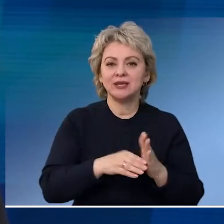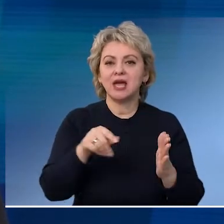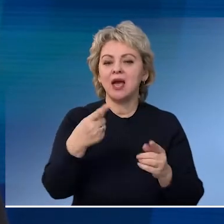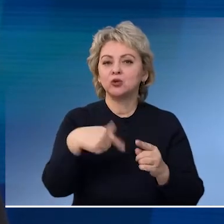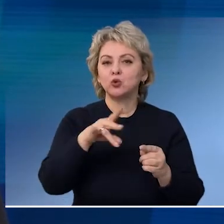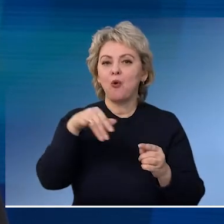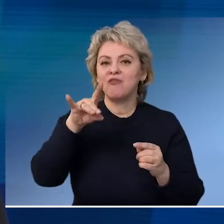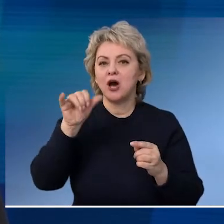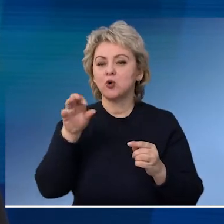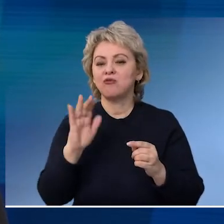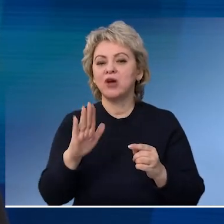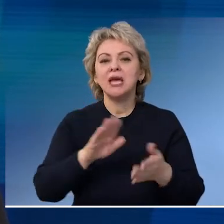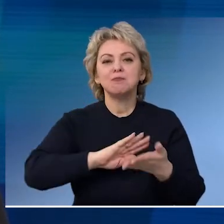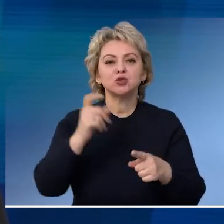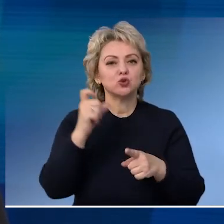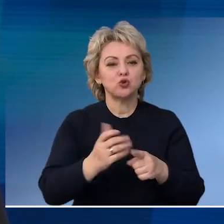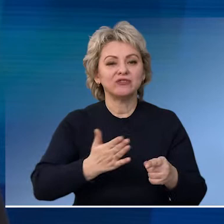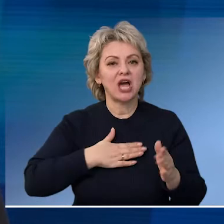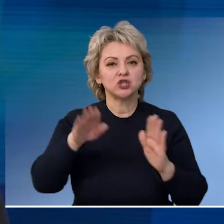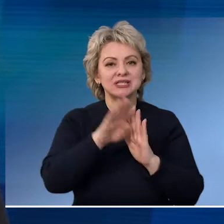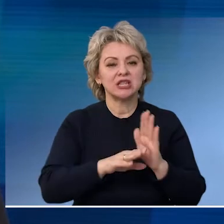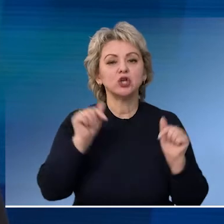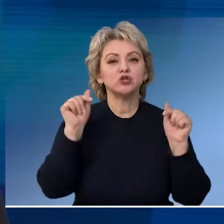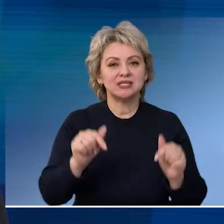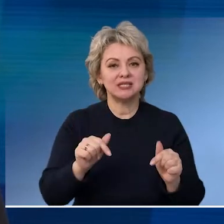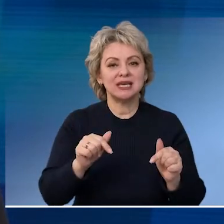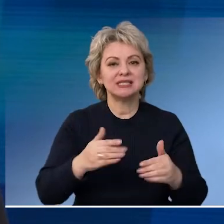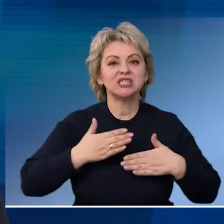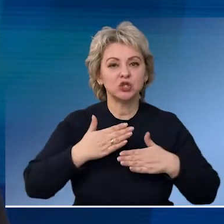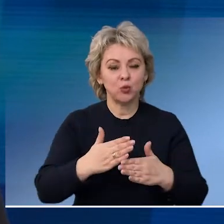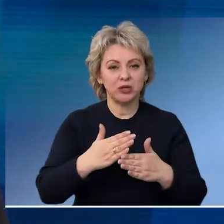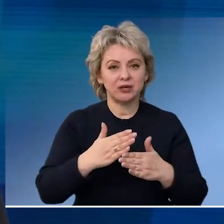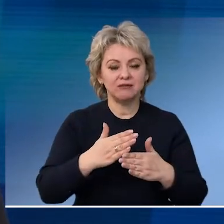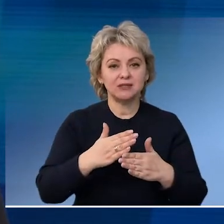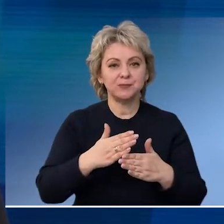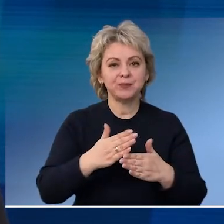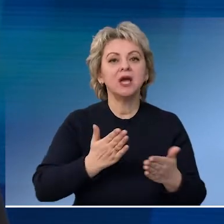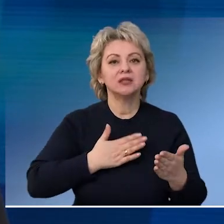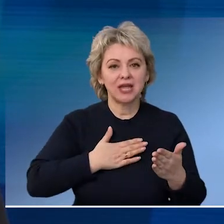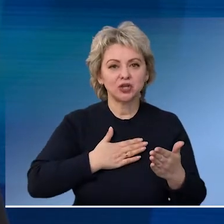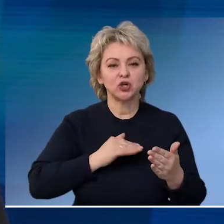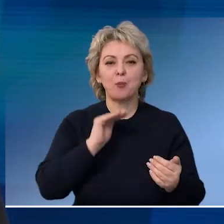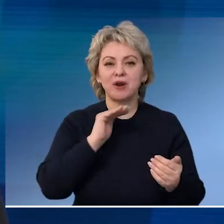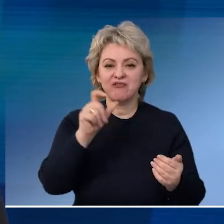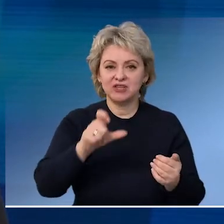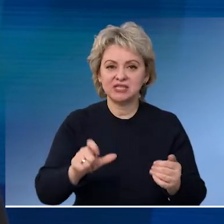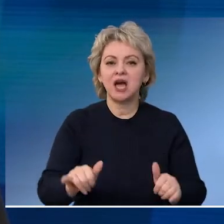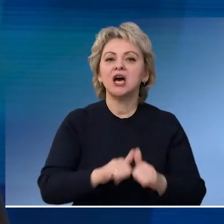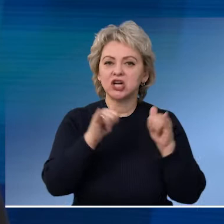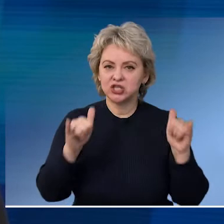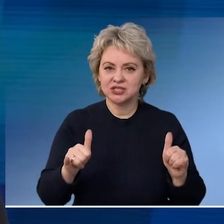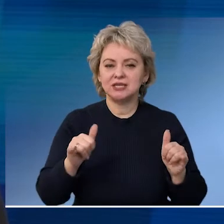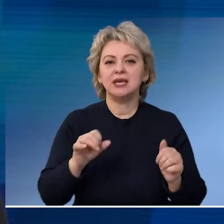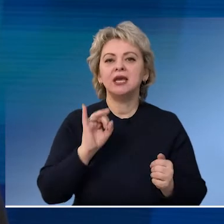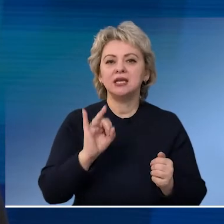категория, ассортимент товаров. И, безусловно, наша задача здесь стимулировать наших профессионалов